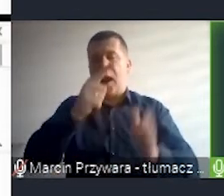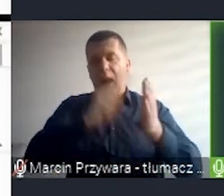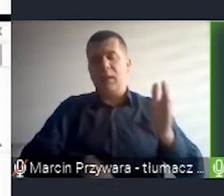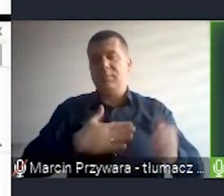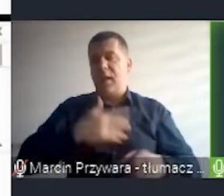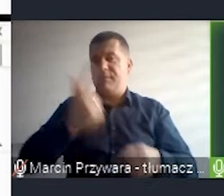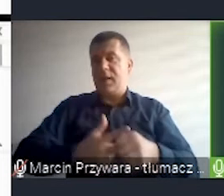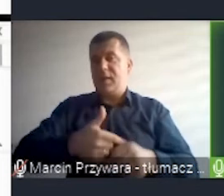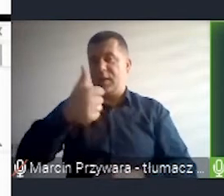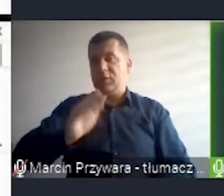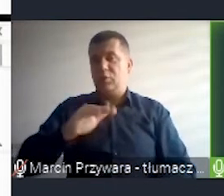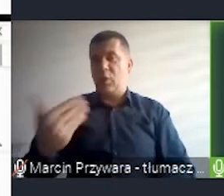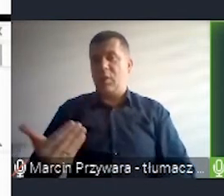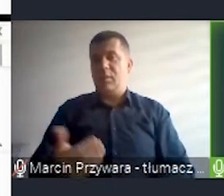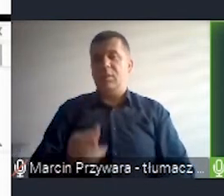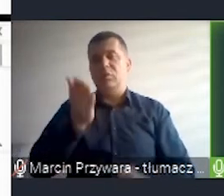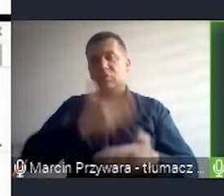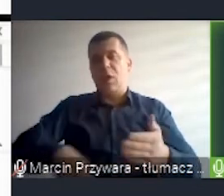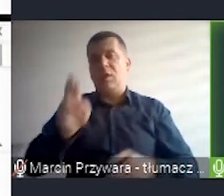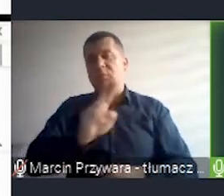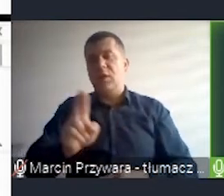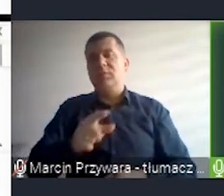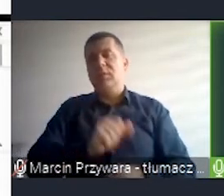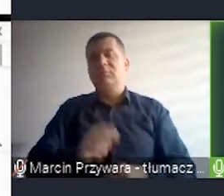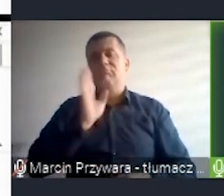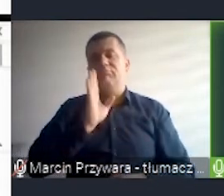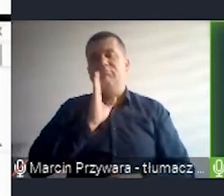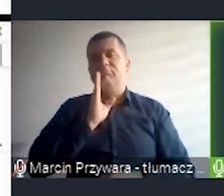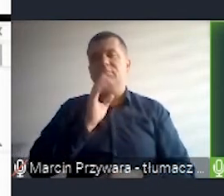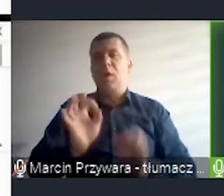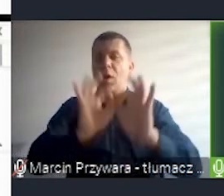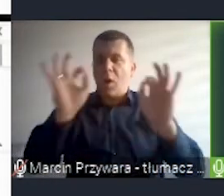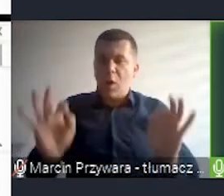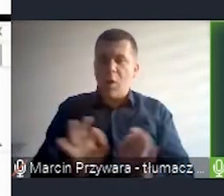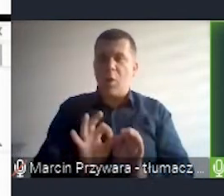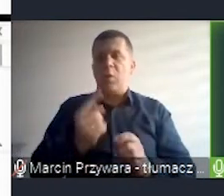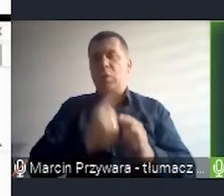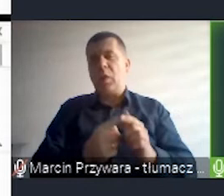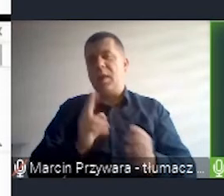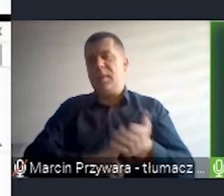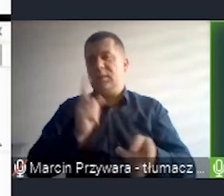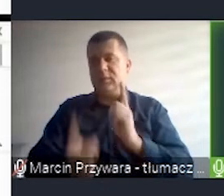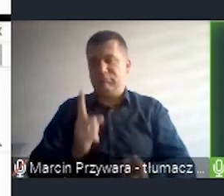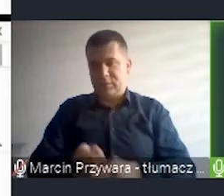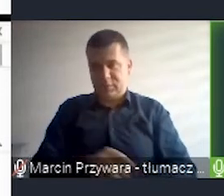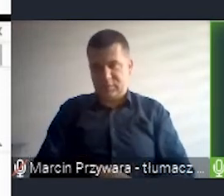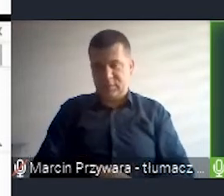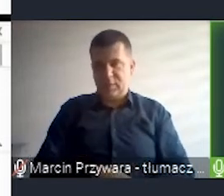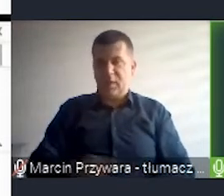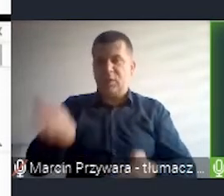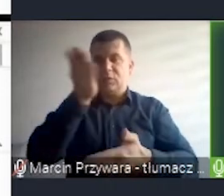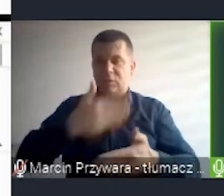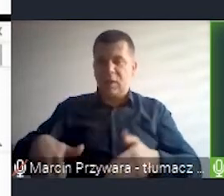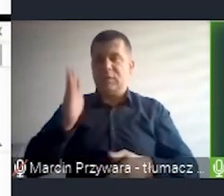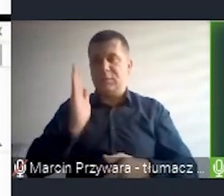21 stron. Część rzeczy jest traktowana mocno ogólnie po łebkach i na szybko. Część